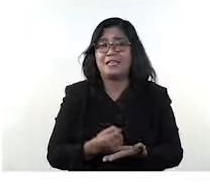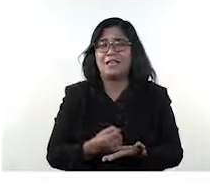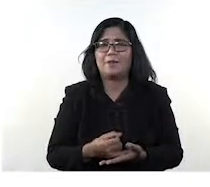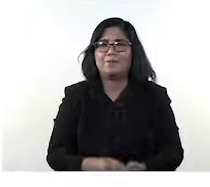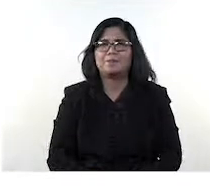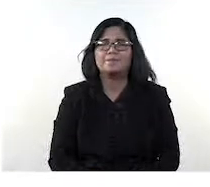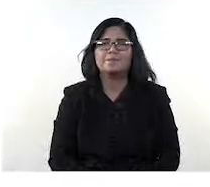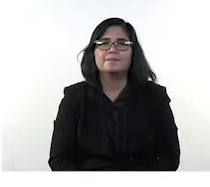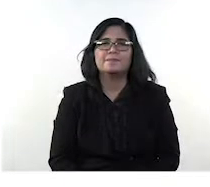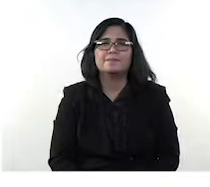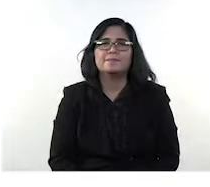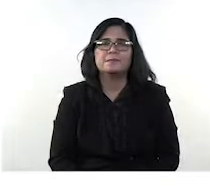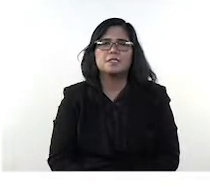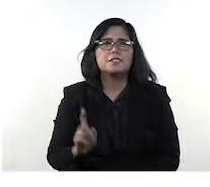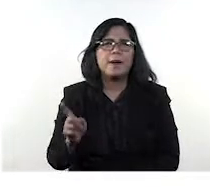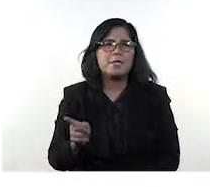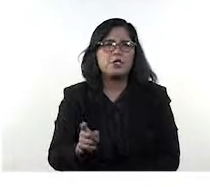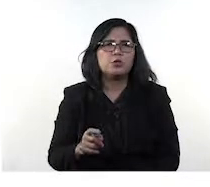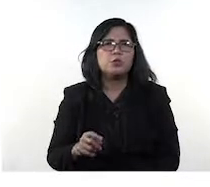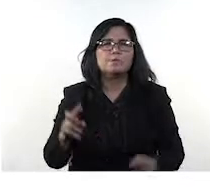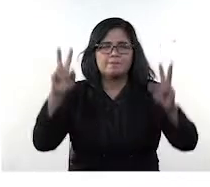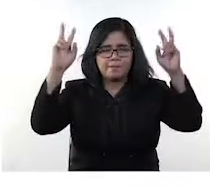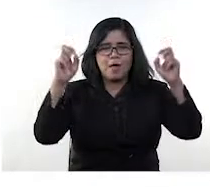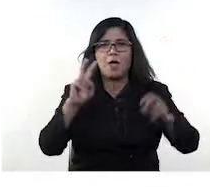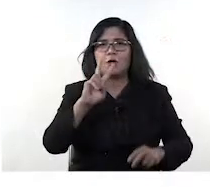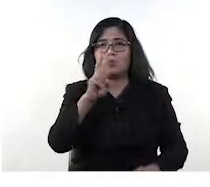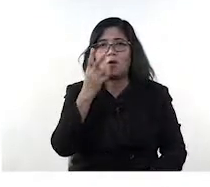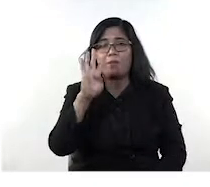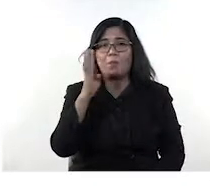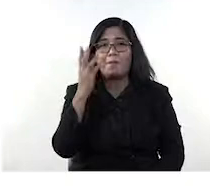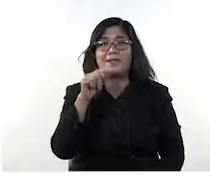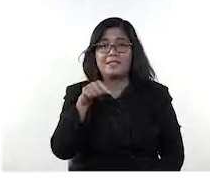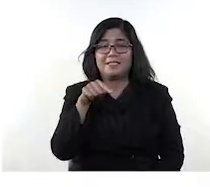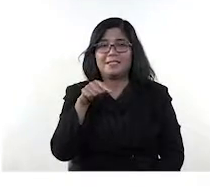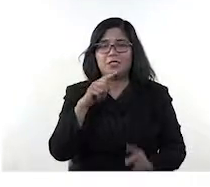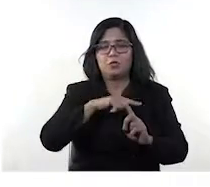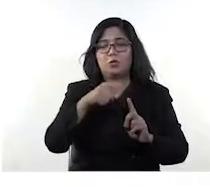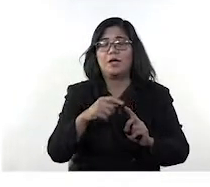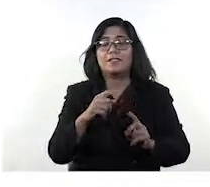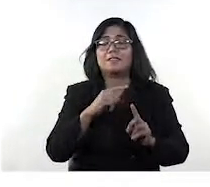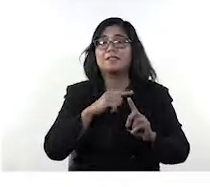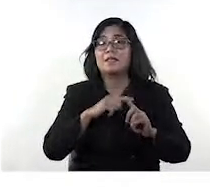kalau itu pembahasan ke-24 kita tentang tugas gereja di her jaman